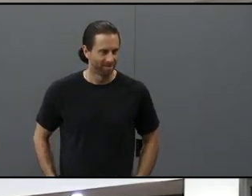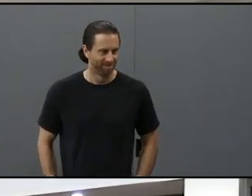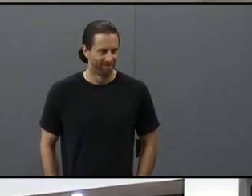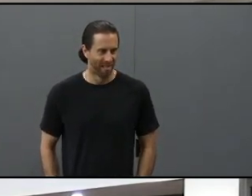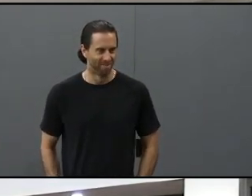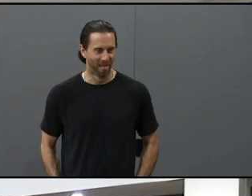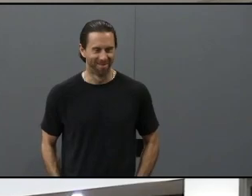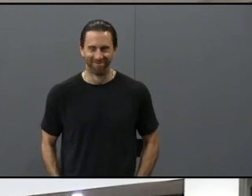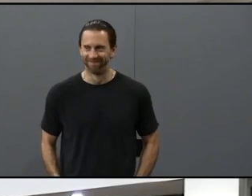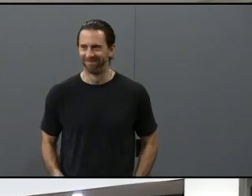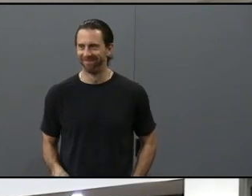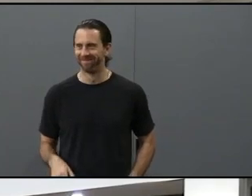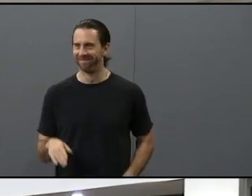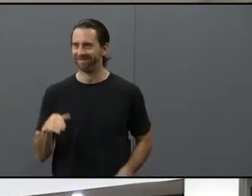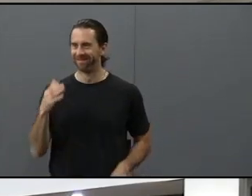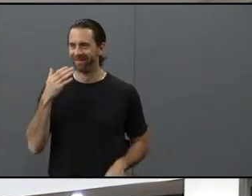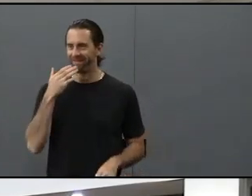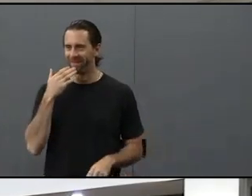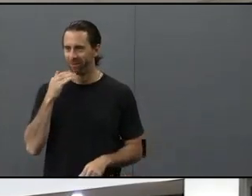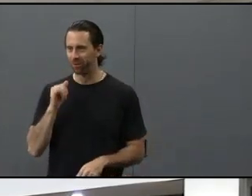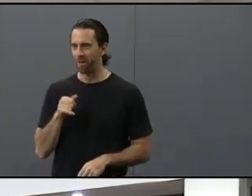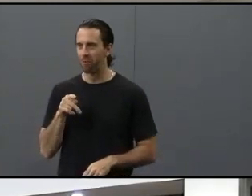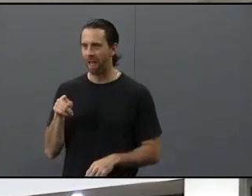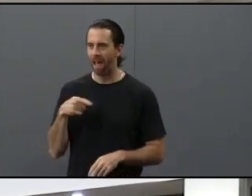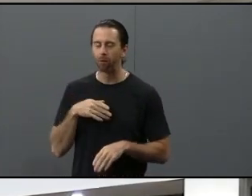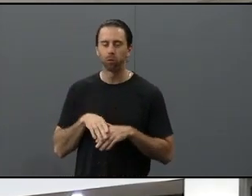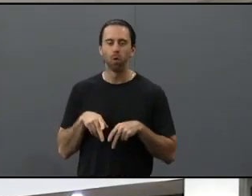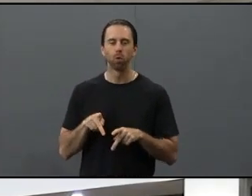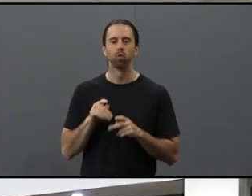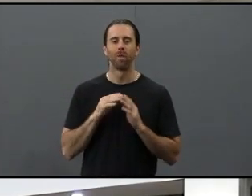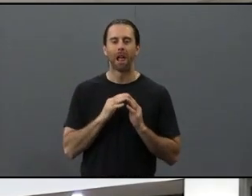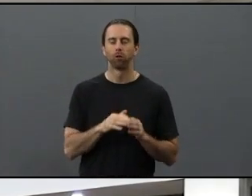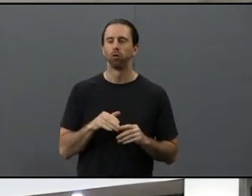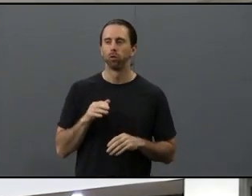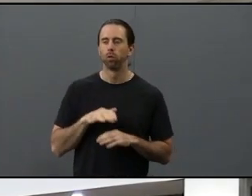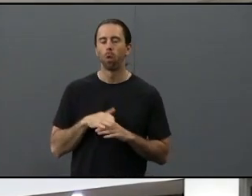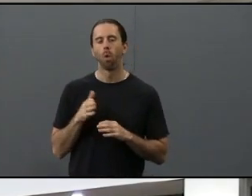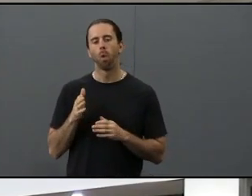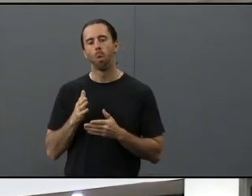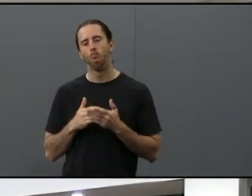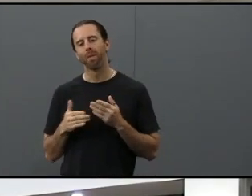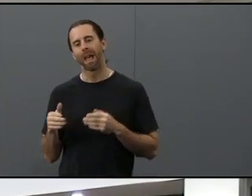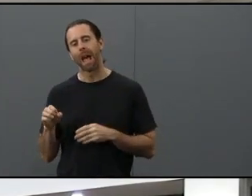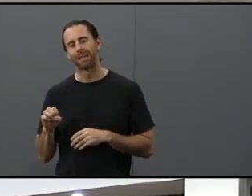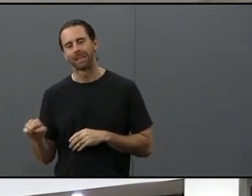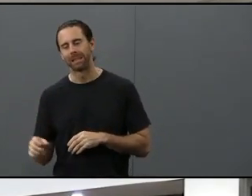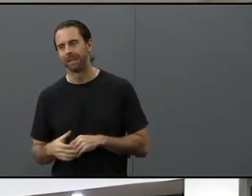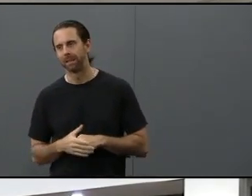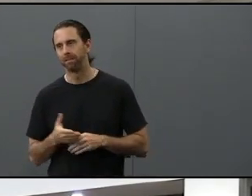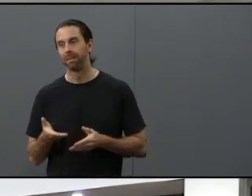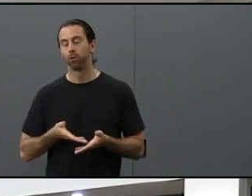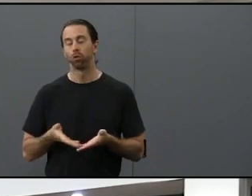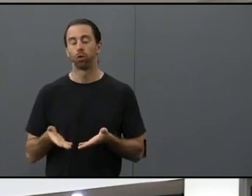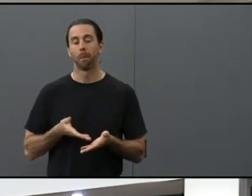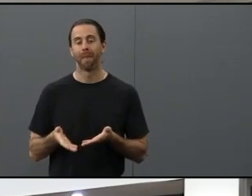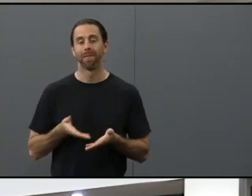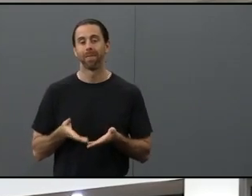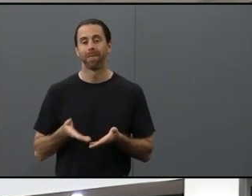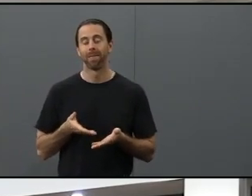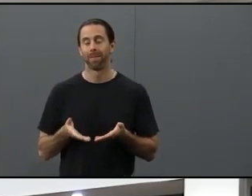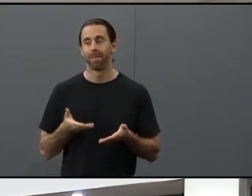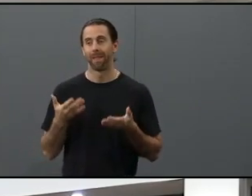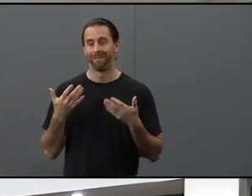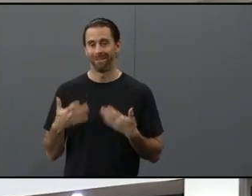bonsoir bonsoir Julie Poulin de la rue du village côté est cette semaine j'ai